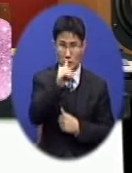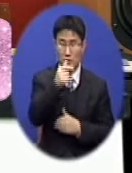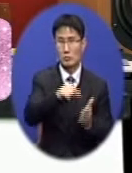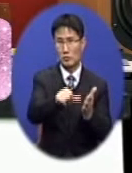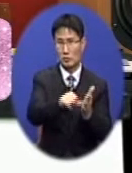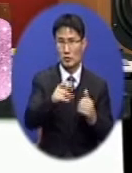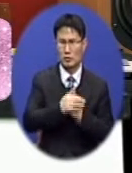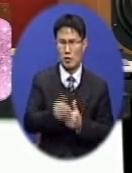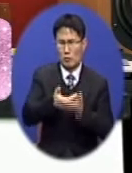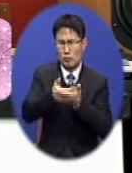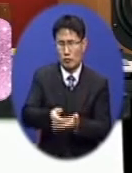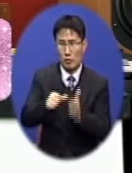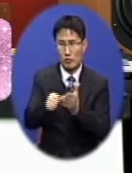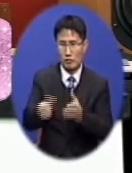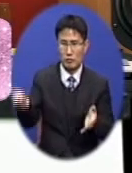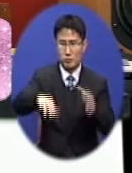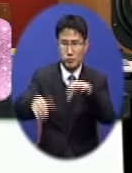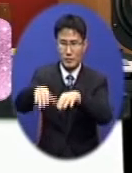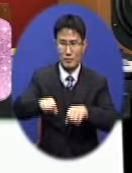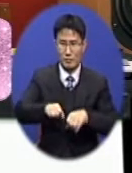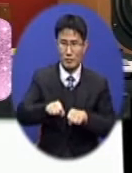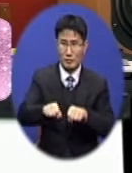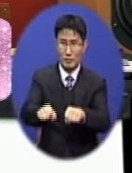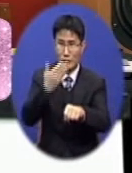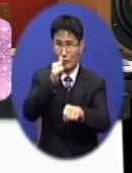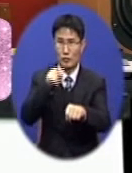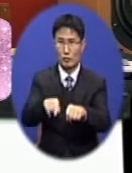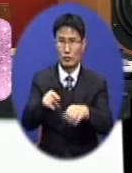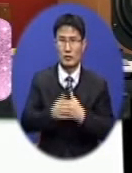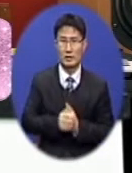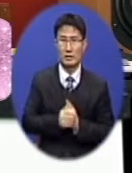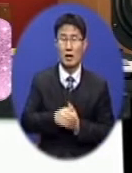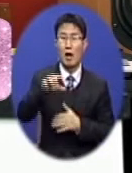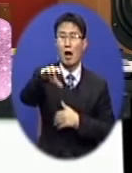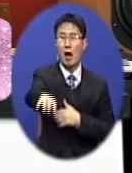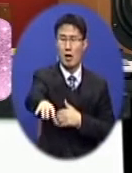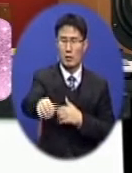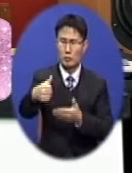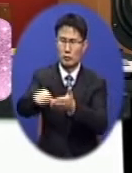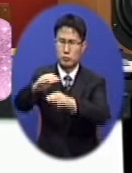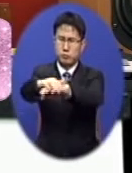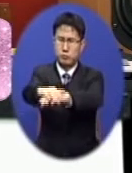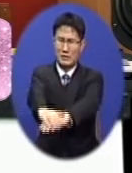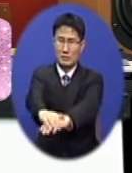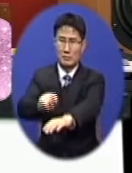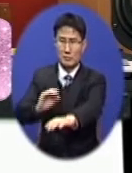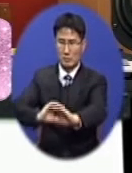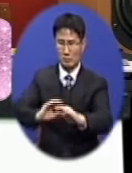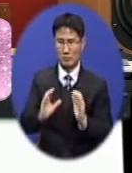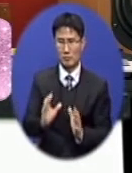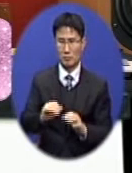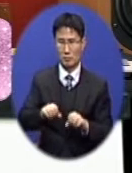짐을 담아서 편하게 이동할 수 있습니다. 하지만 앞쪽에 무거운 짐을 실을 경우 무게가